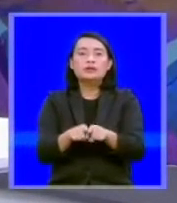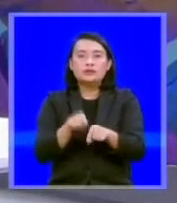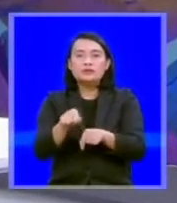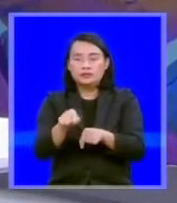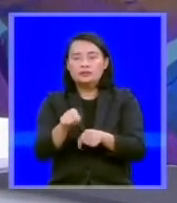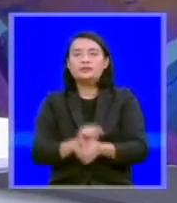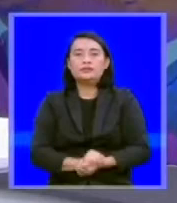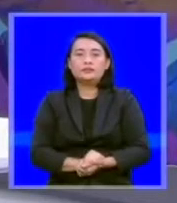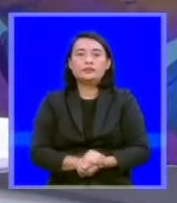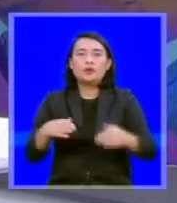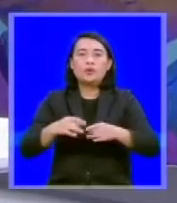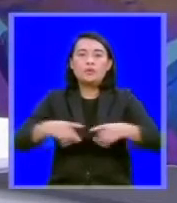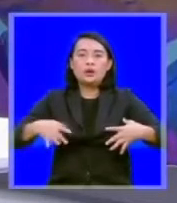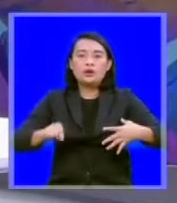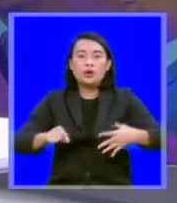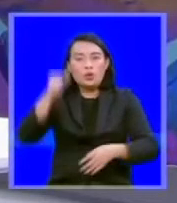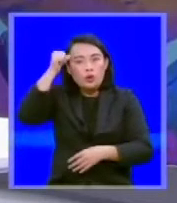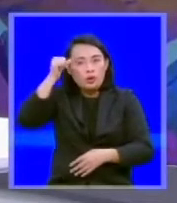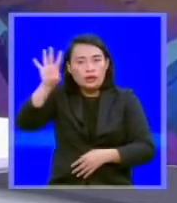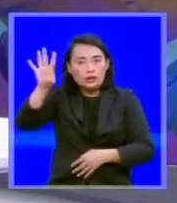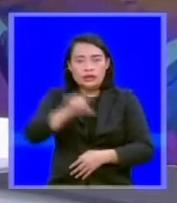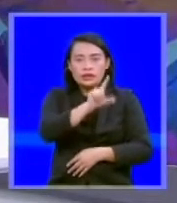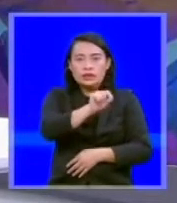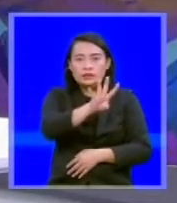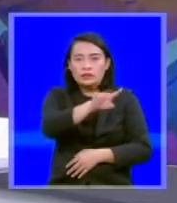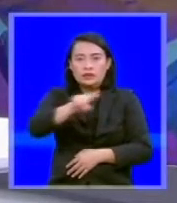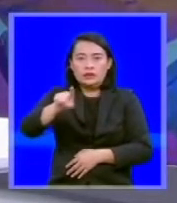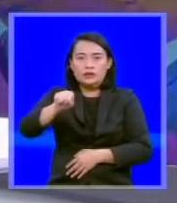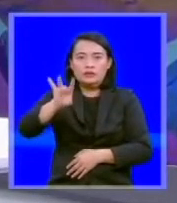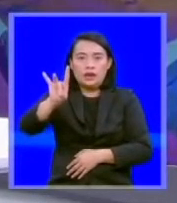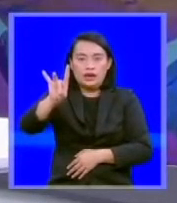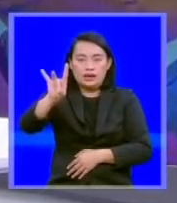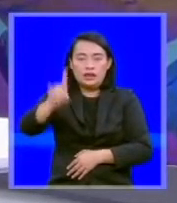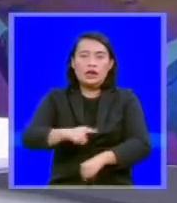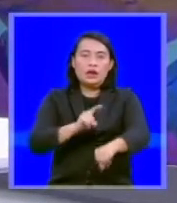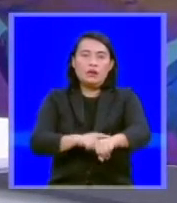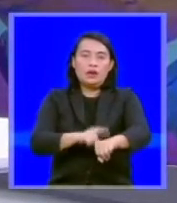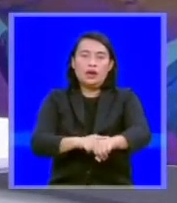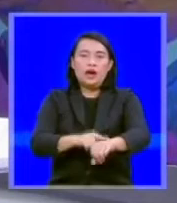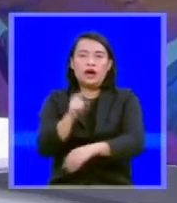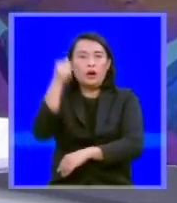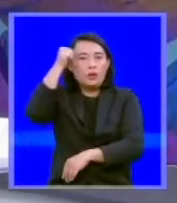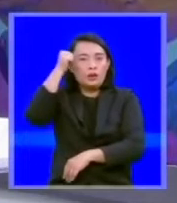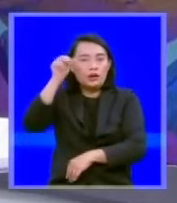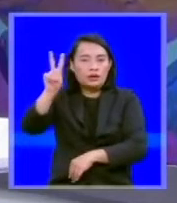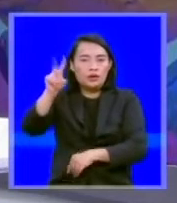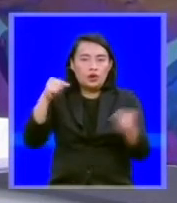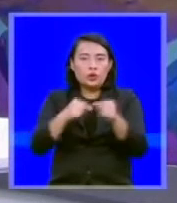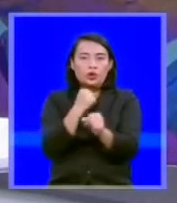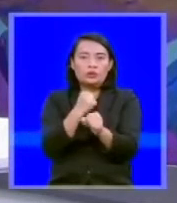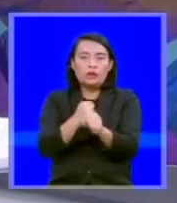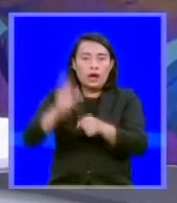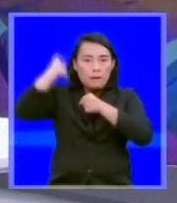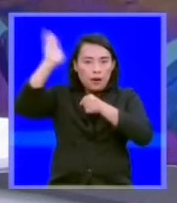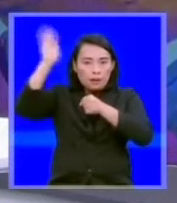ายค้านเองเขาก็บอกว่า4วันเนี่ย24-28 ครับ วางเวลาเอาไว้2วันเต็มๆที่จะอภิปรายไม่ไว้วางใจนาย